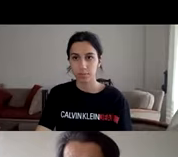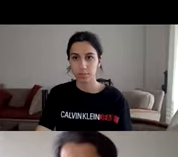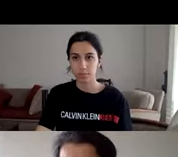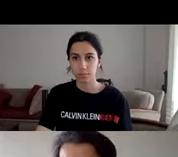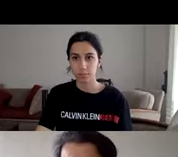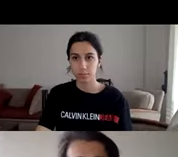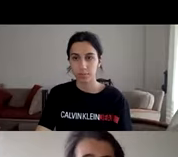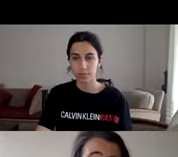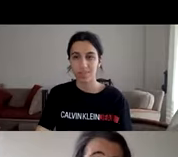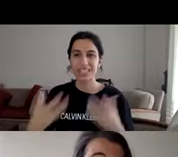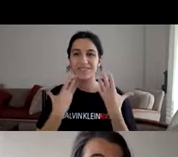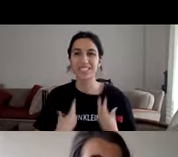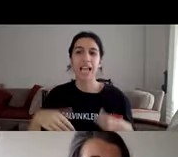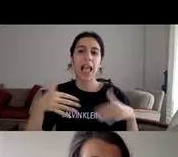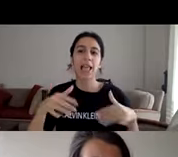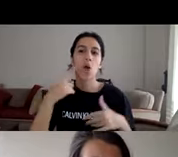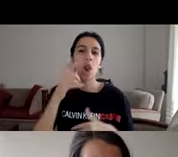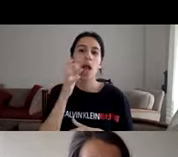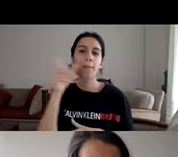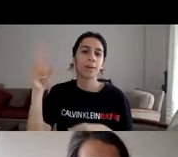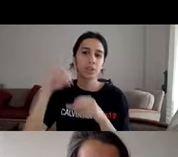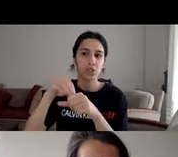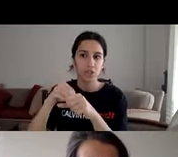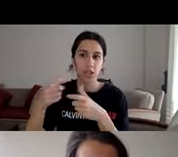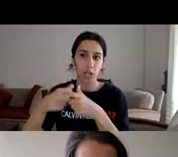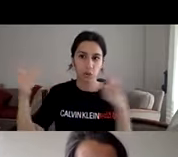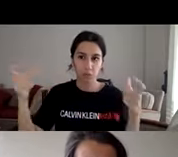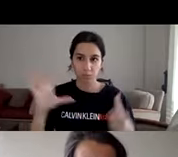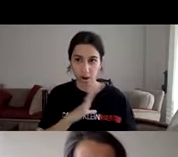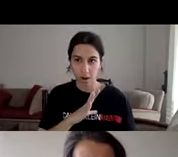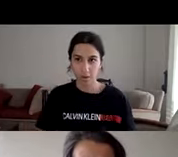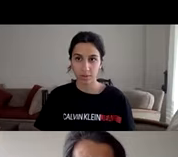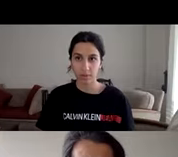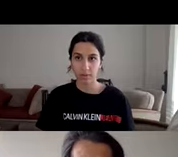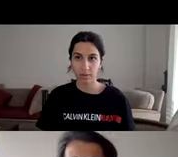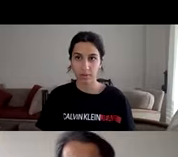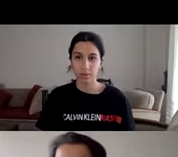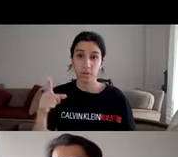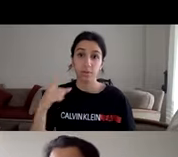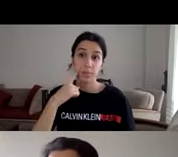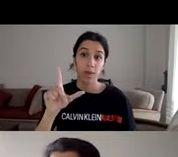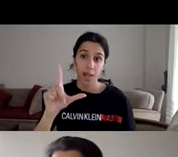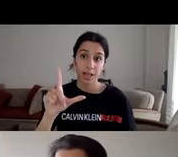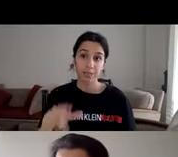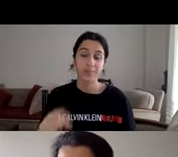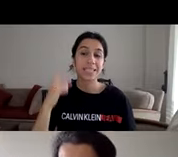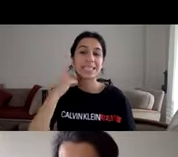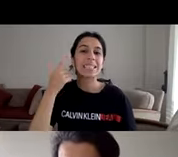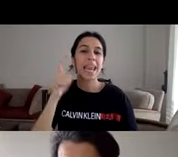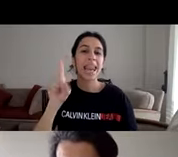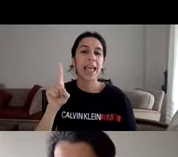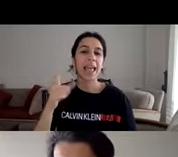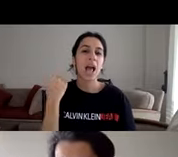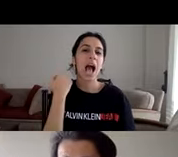Fiziksel engeller için de yine Apple tarafında oldukça güzel gelişmeler var. Oralara da bakmak gerek. Sesli asistanlar var. İşte